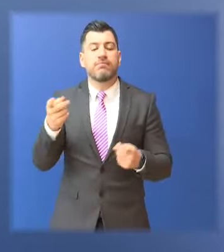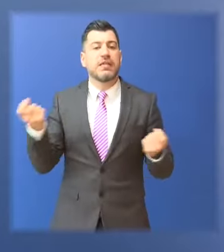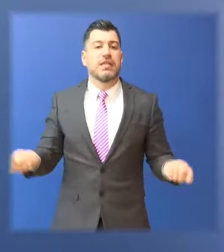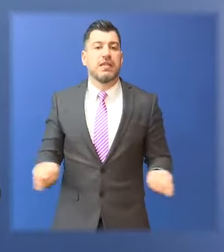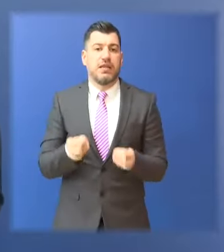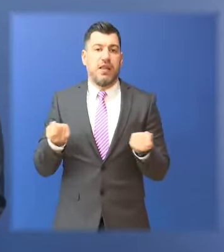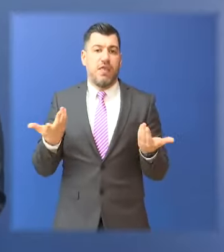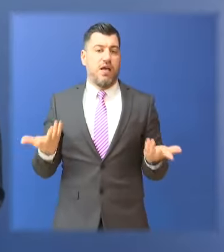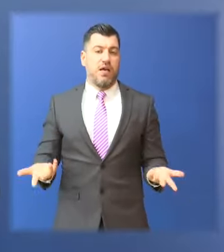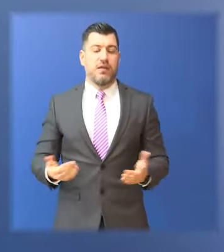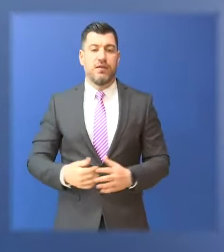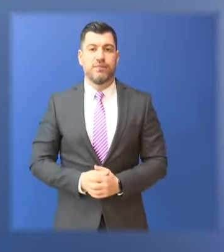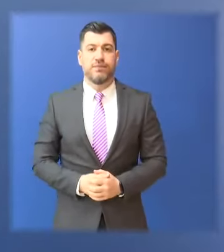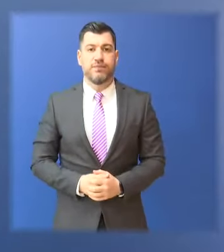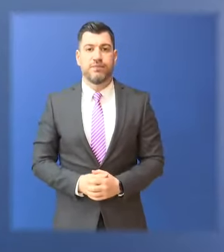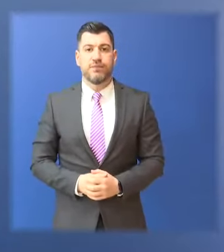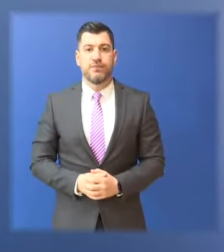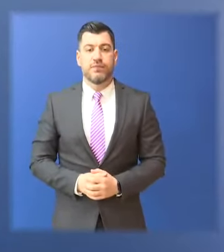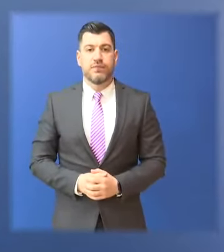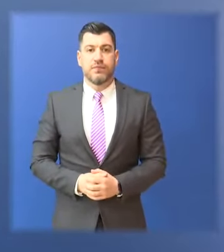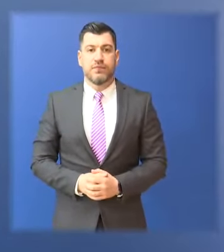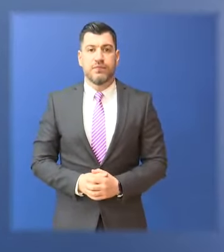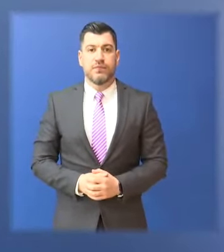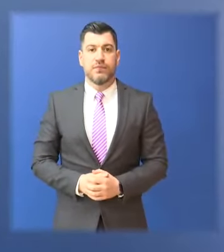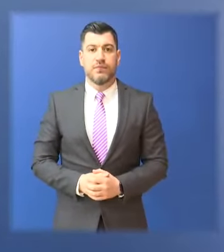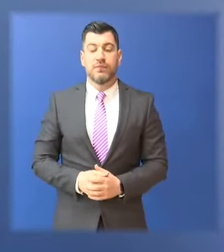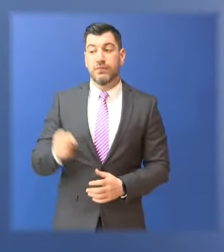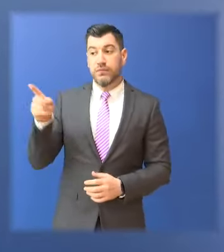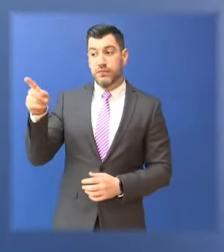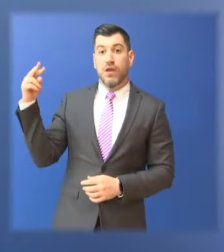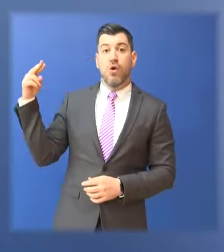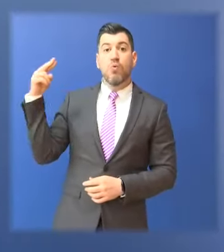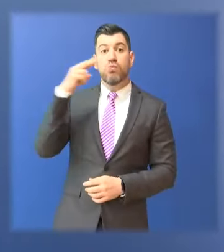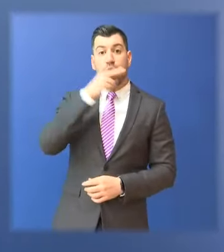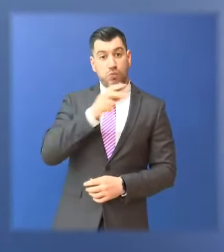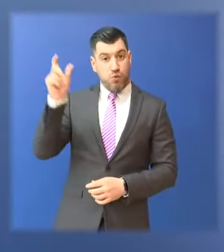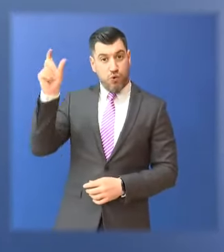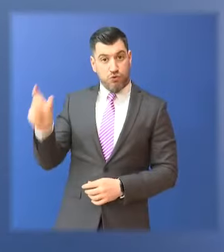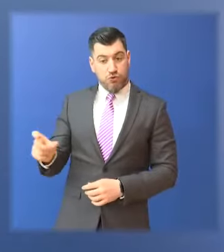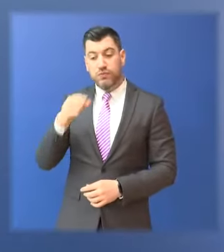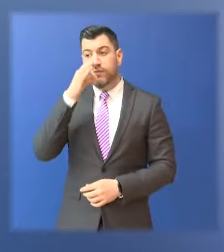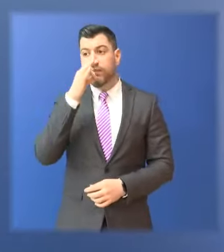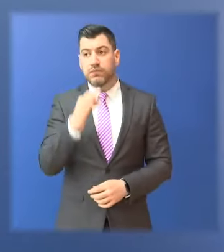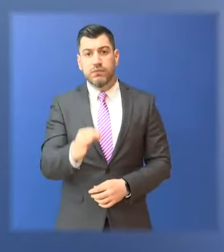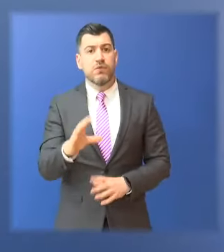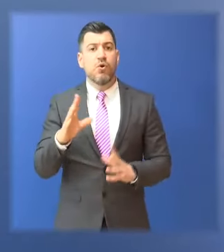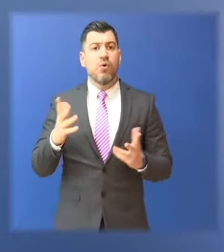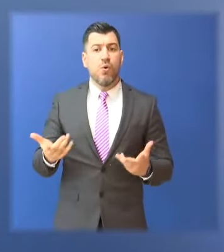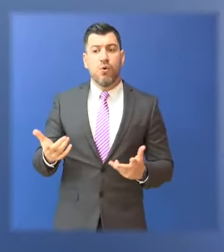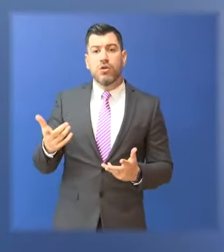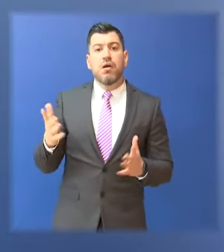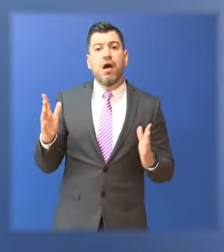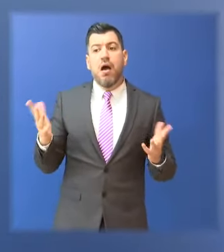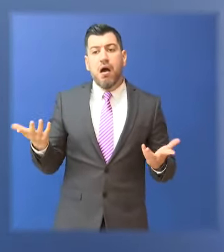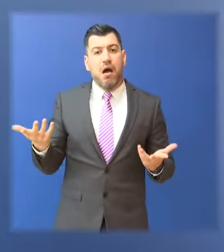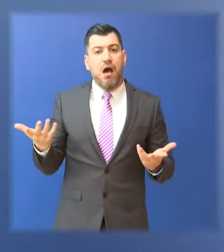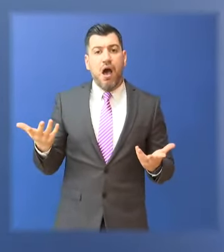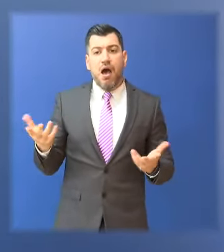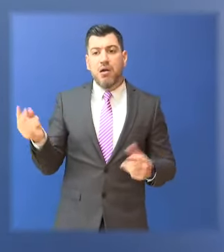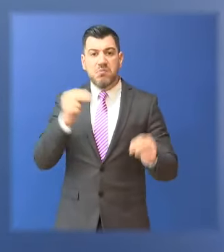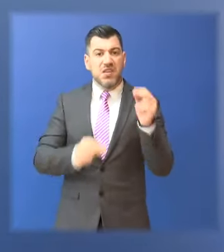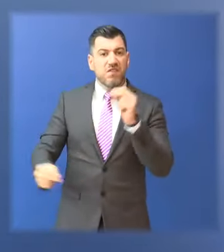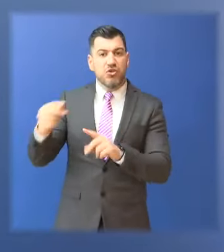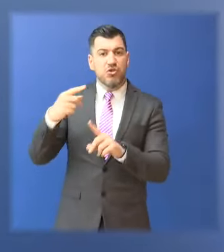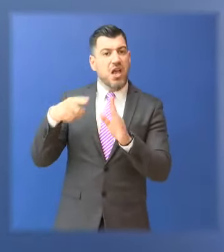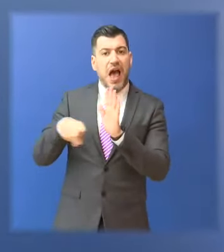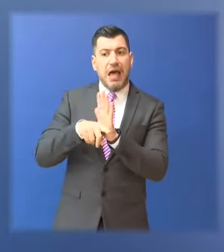ιδιαίτερα για την κυβέρνηση? Εντάξει, από τη στιγμή που ο Πρωθυπουργός από την πρώτη στιγμή έχει πει ότι δεν τίθεται θέμα κομματικής πειθαρχίας, δηλαδή υπάρχει